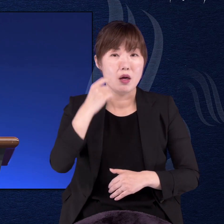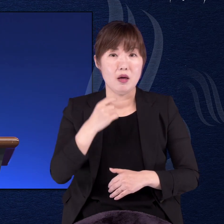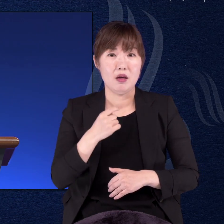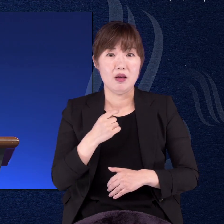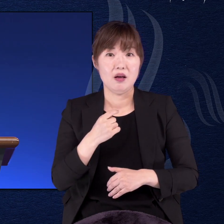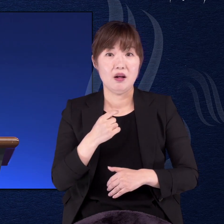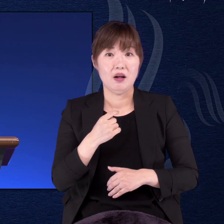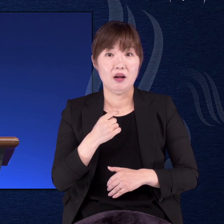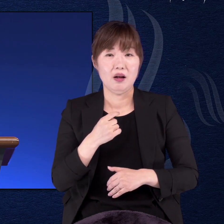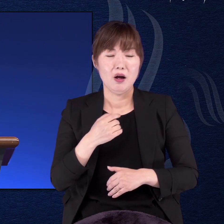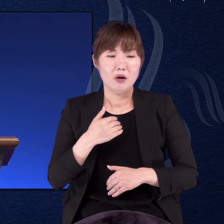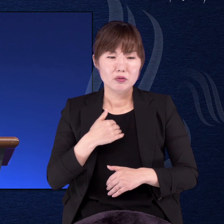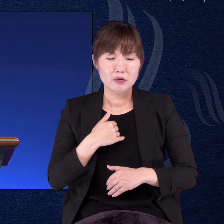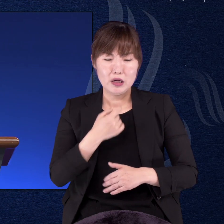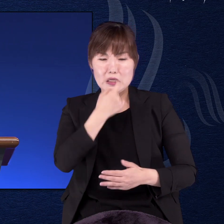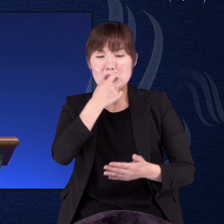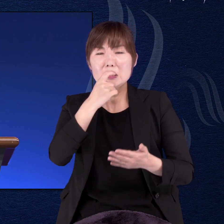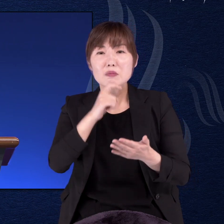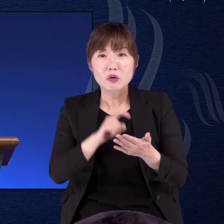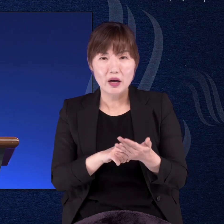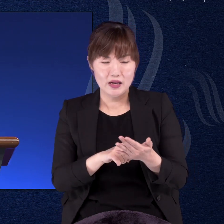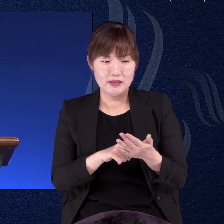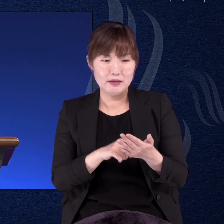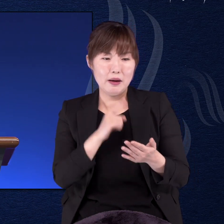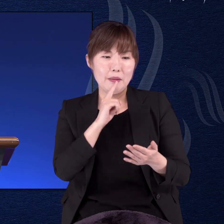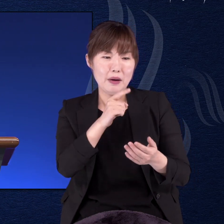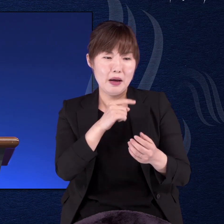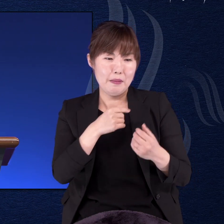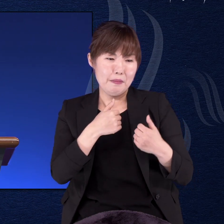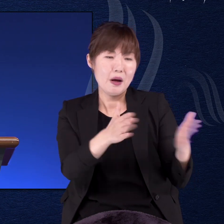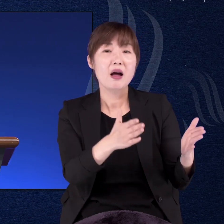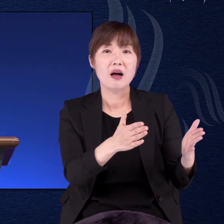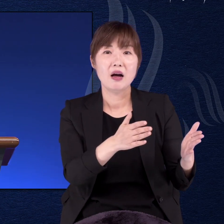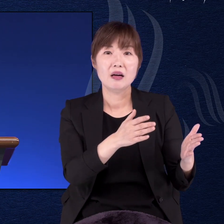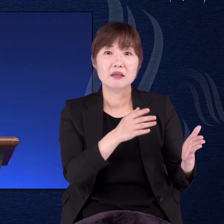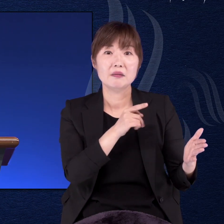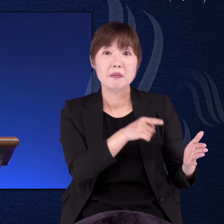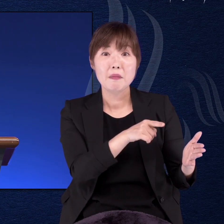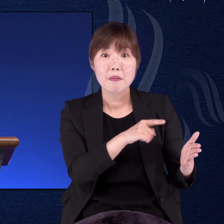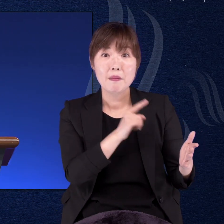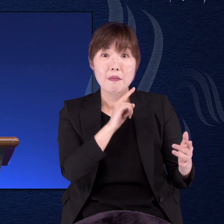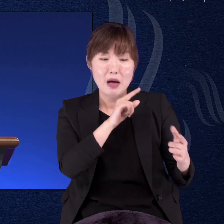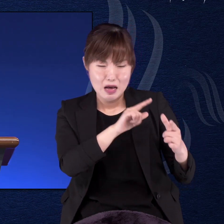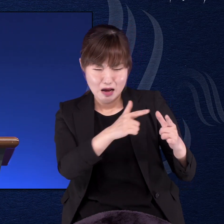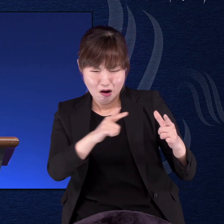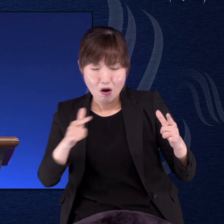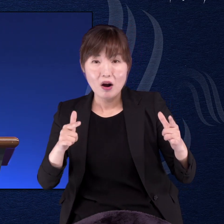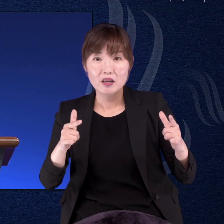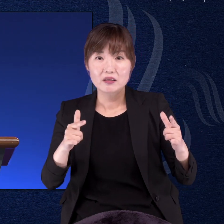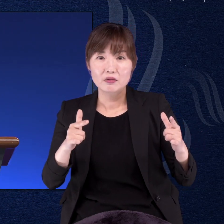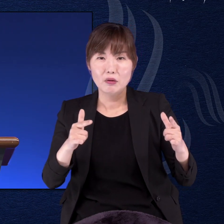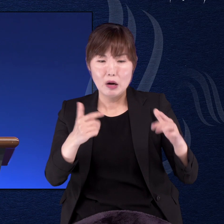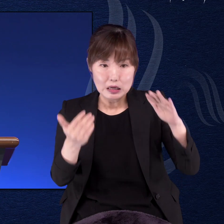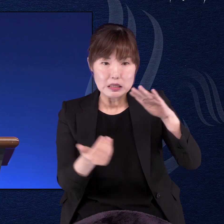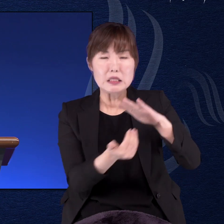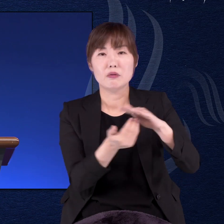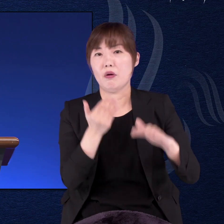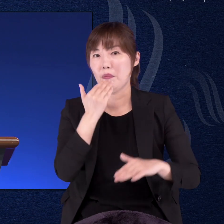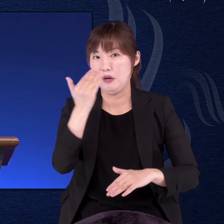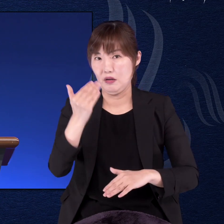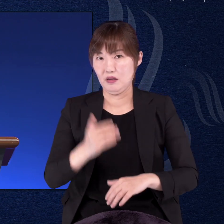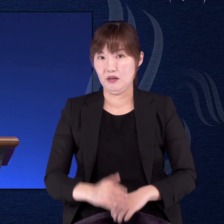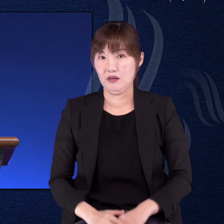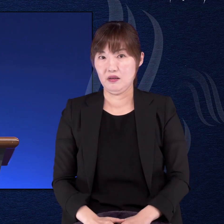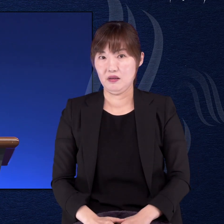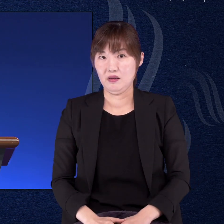우리가 흔하게 쉽게 할 수 있는 그런 말들 또한 아이들한테 이루어질 수 있어요. 왜냐하면 부모의 말에 힘을